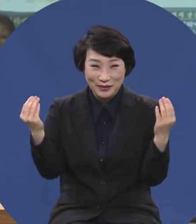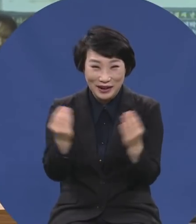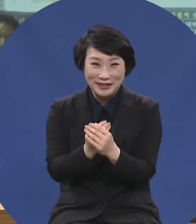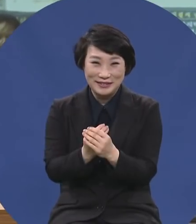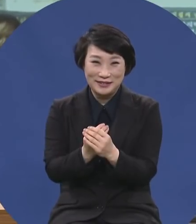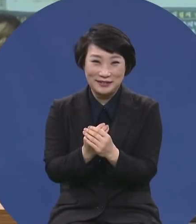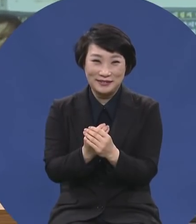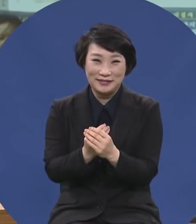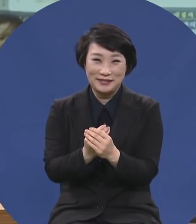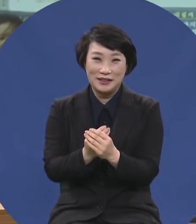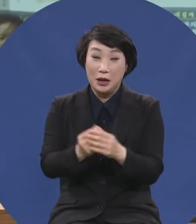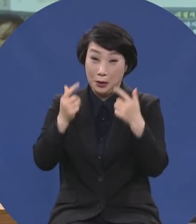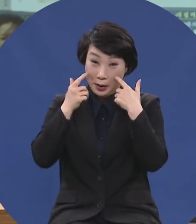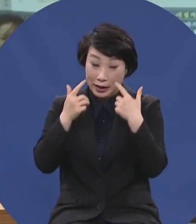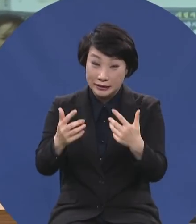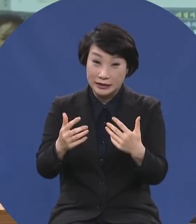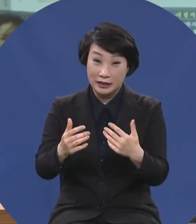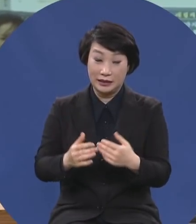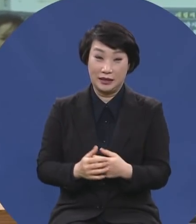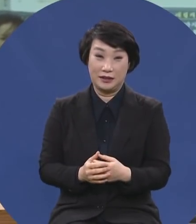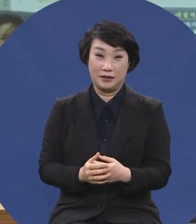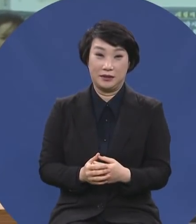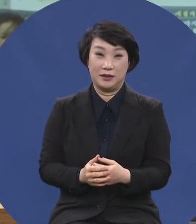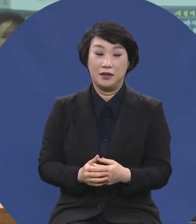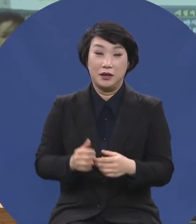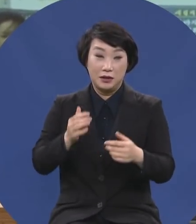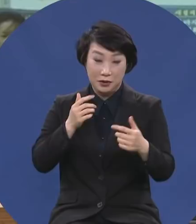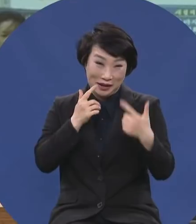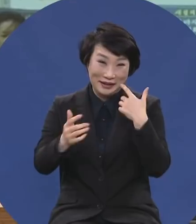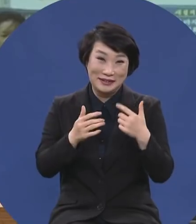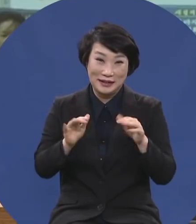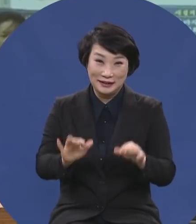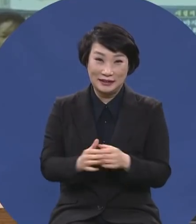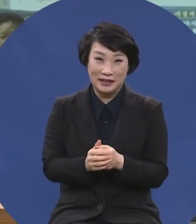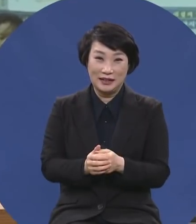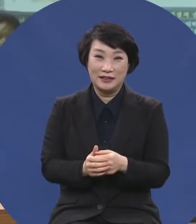완전하게, 확실하게, 분명하게